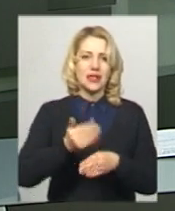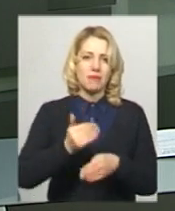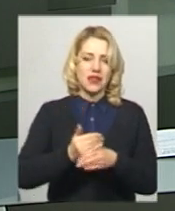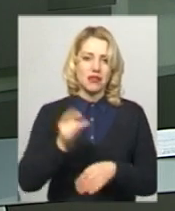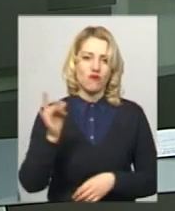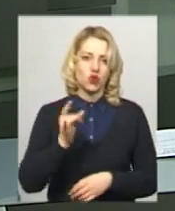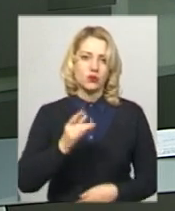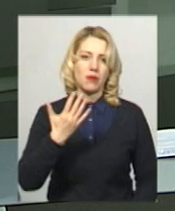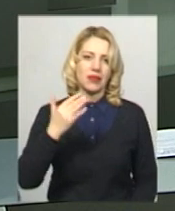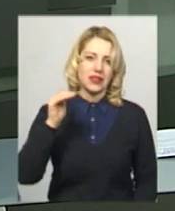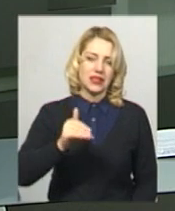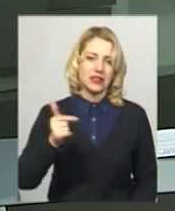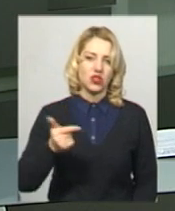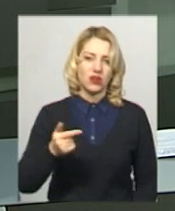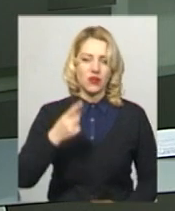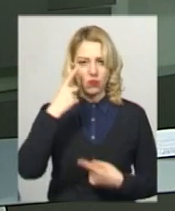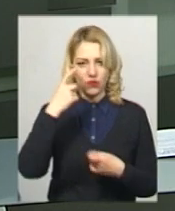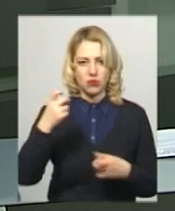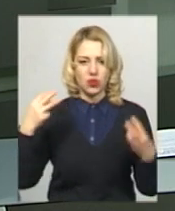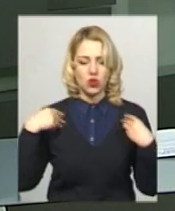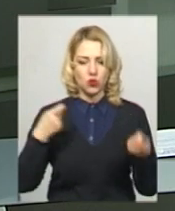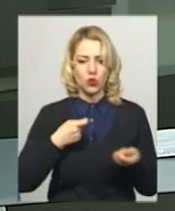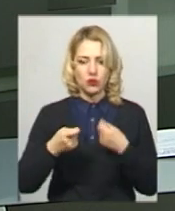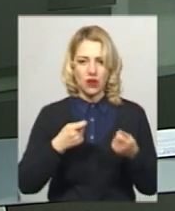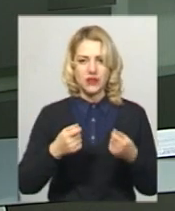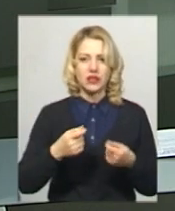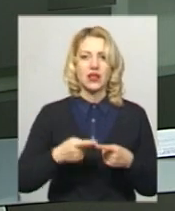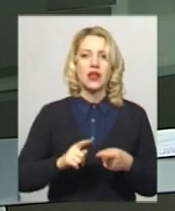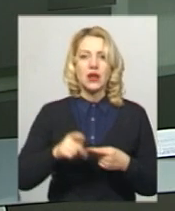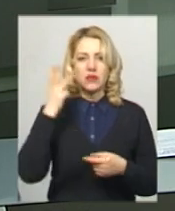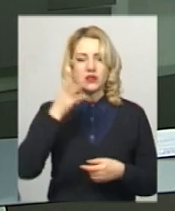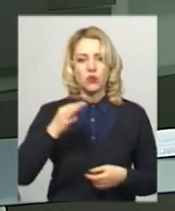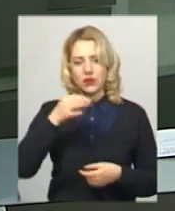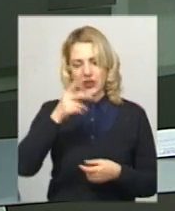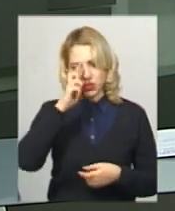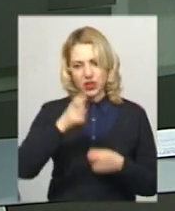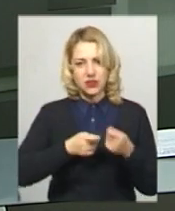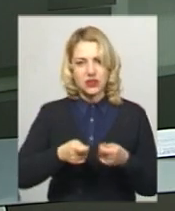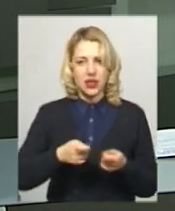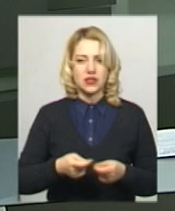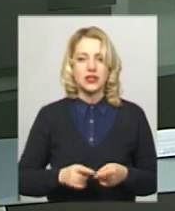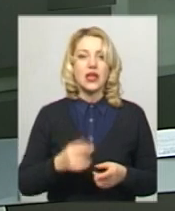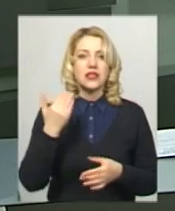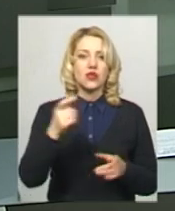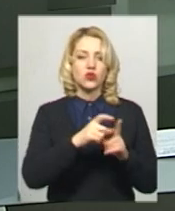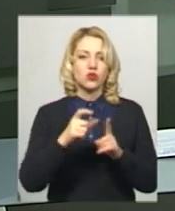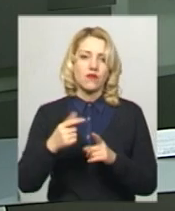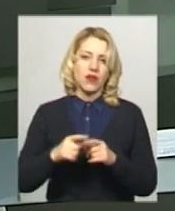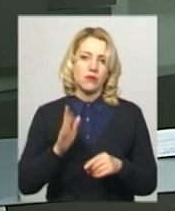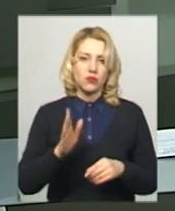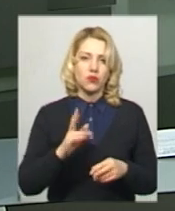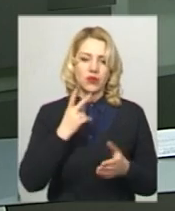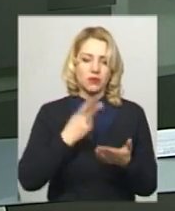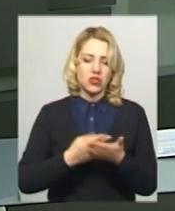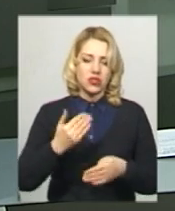гривень, повідомляє начальник управління молоді і спорту Хмельницької облдержадміністрації Володимир Клімов. За його словами, стипендії